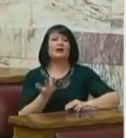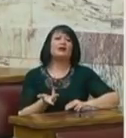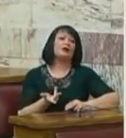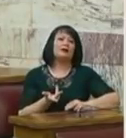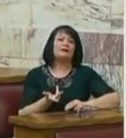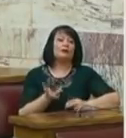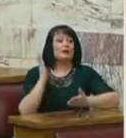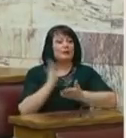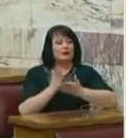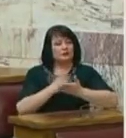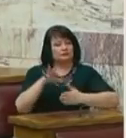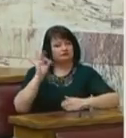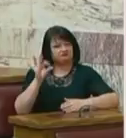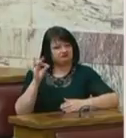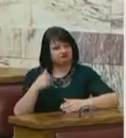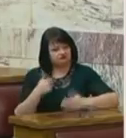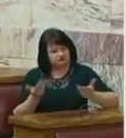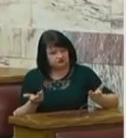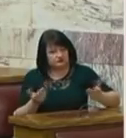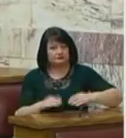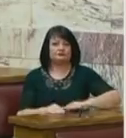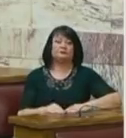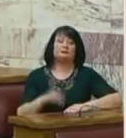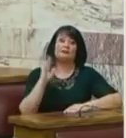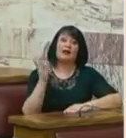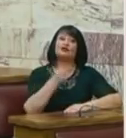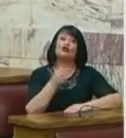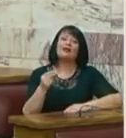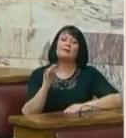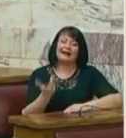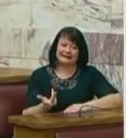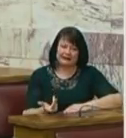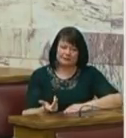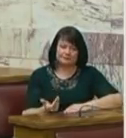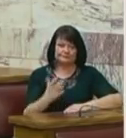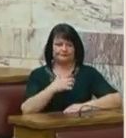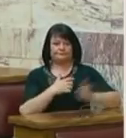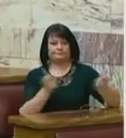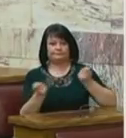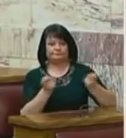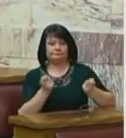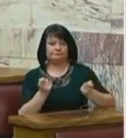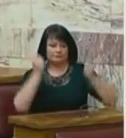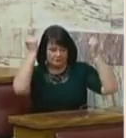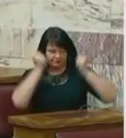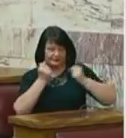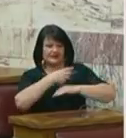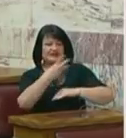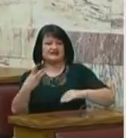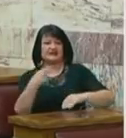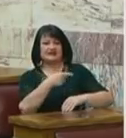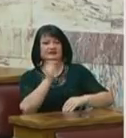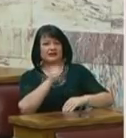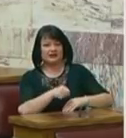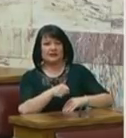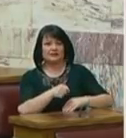μας. Εάν το ζητούμενο είναι η στρατηγική ήττα του ΣΥΡΙΖΑ, ναι, χωρίς αυτήν η χώρα δεν